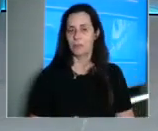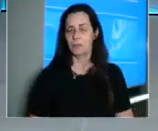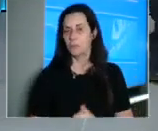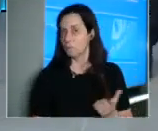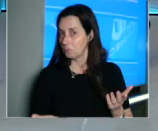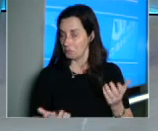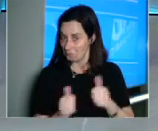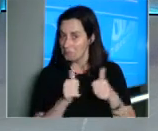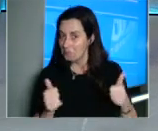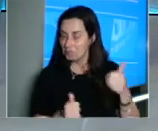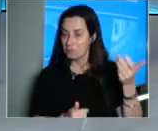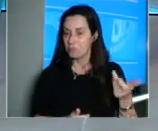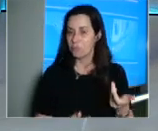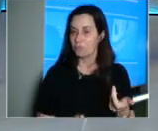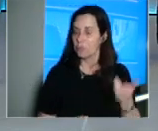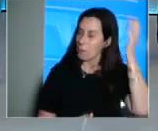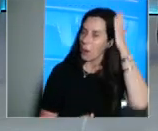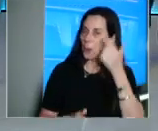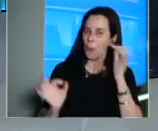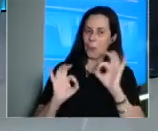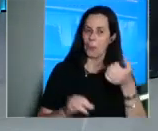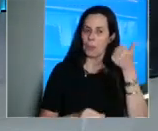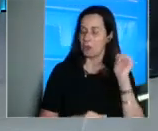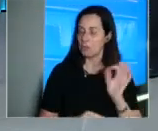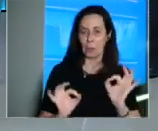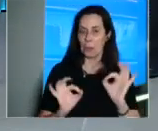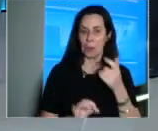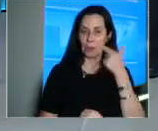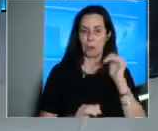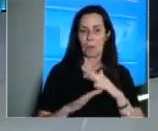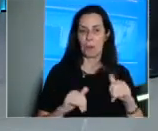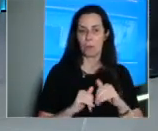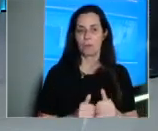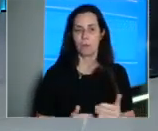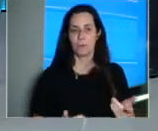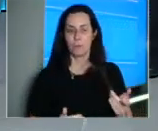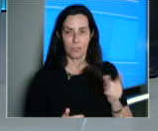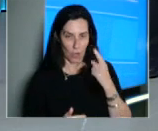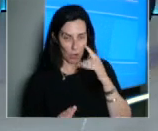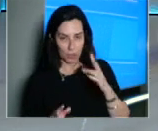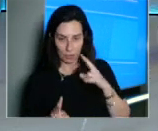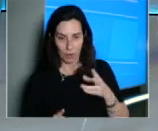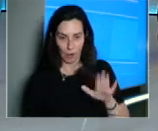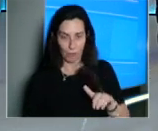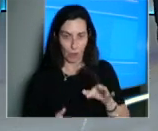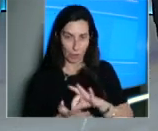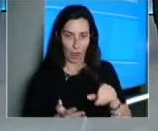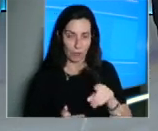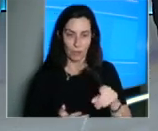אם מקצועית ובין אם אישית. את נפתלי בנט לא ראינו אתמול חוגג במימונה. חלילה שזה לא יישמע כבדיחה, אבל הוא כתב